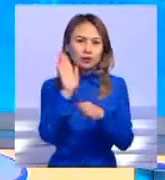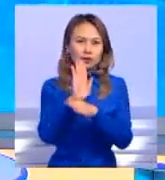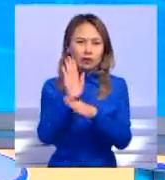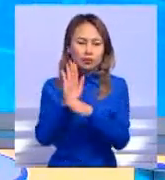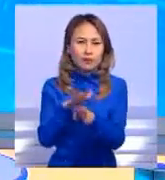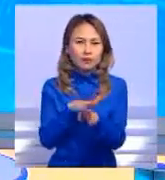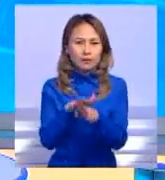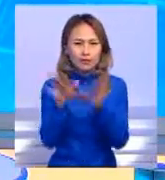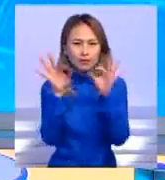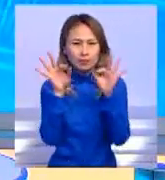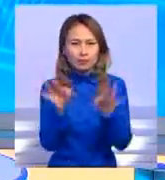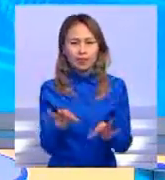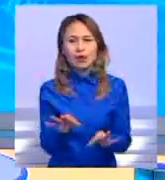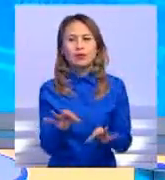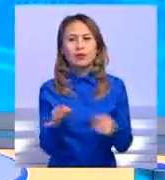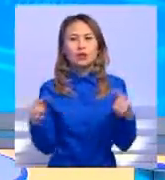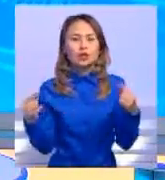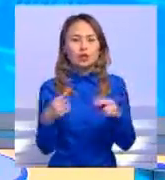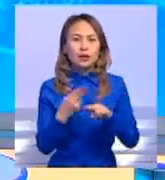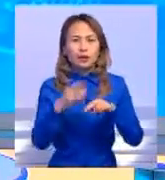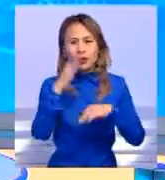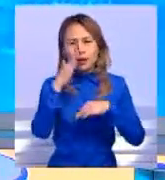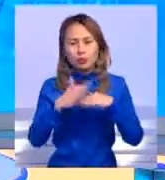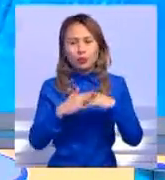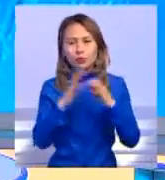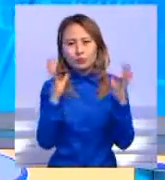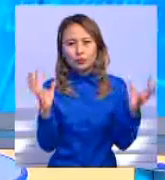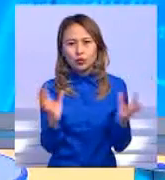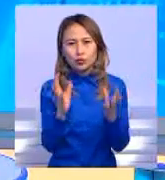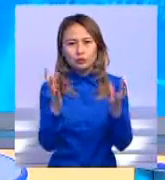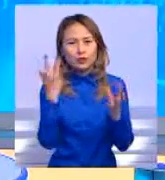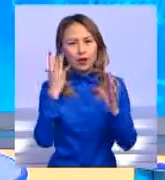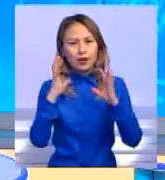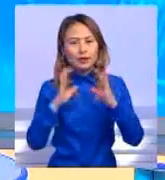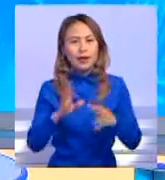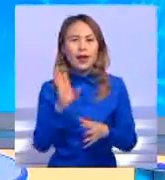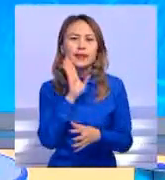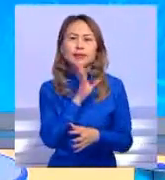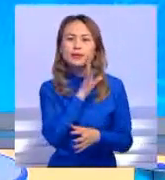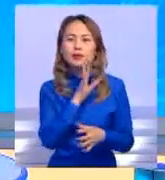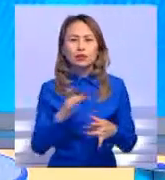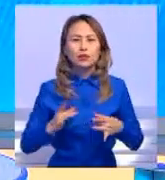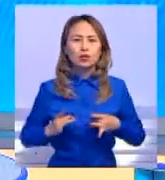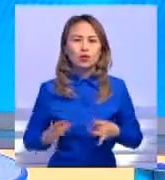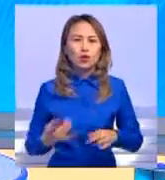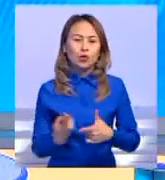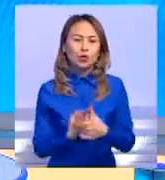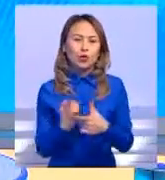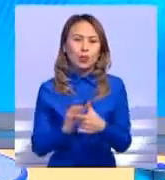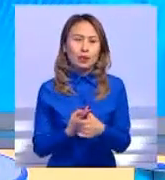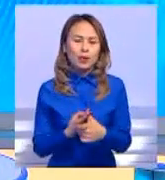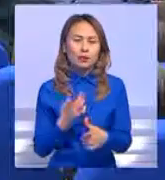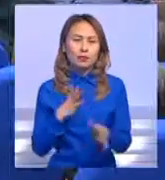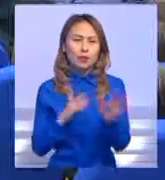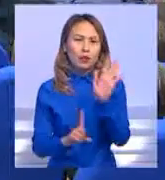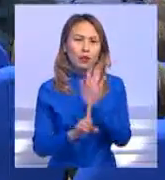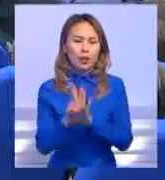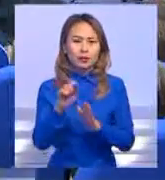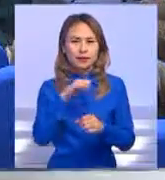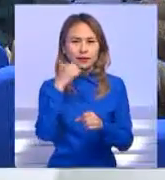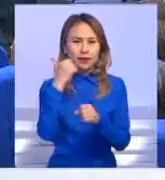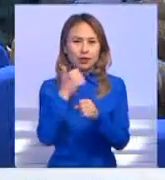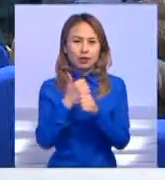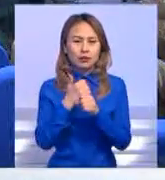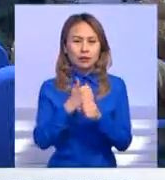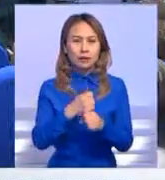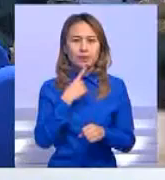тапсырмаларды дер кезінде жауапкершілікпен атқарып, ал жақындарына қамқор болып жүреді. Халықаралық әйелдер күні қарсаңында ұлттық ұлан бас қолбасшысы сап